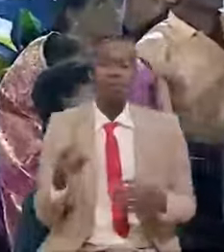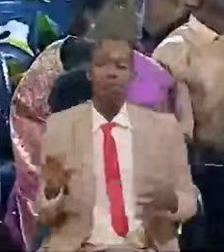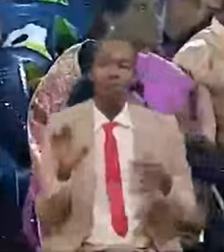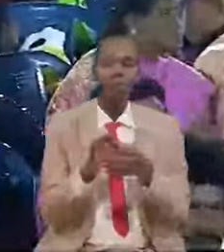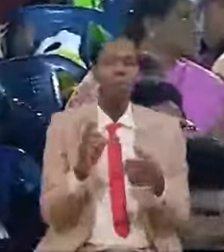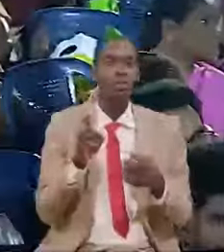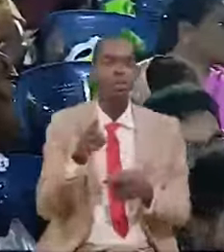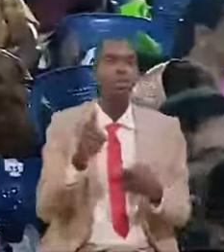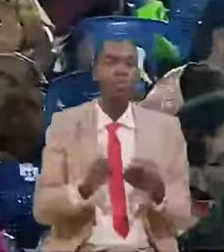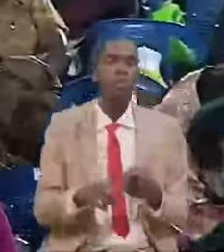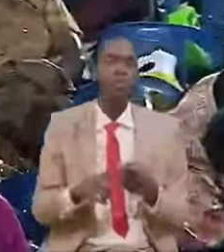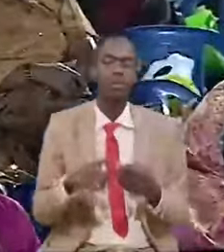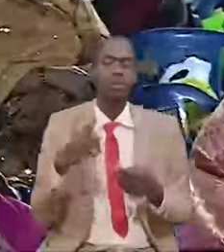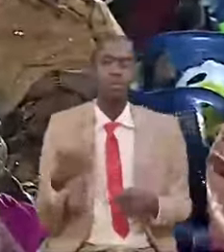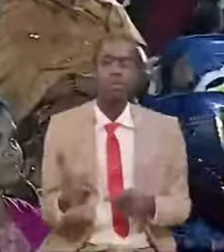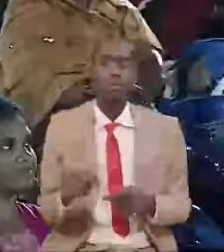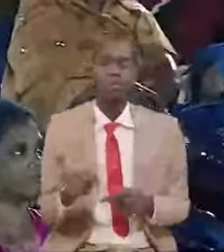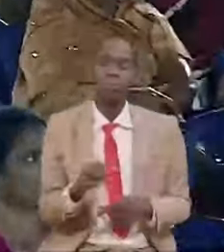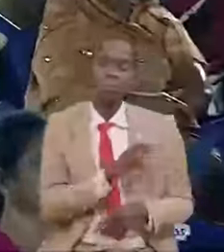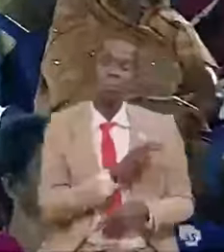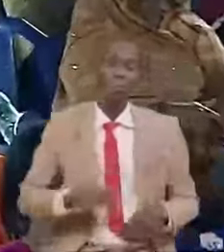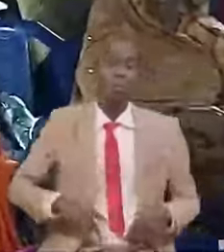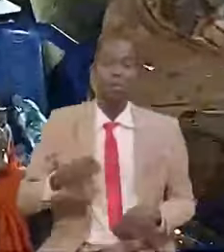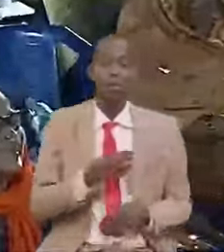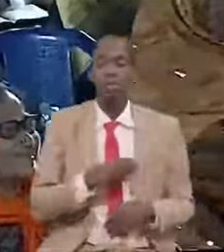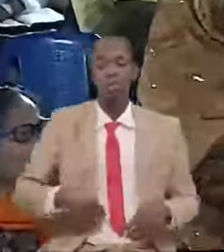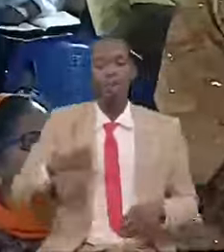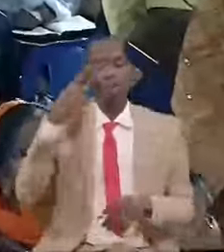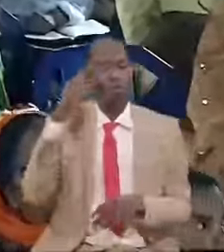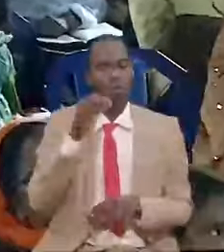Il te connaît à Christ le Messie pour un but.